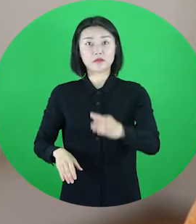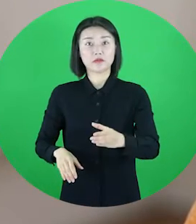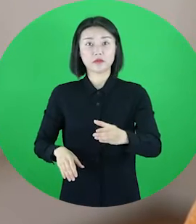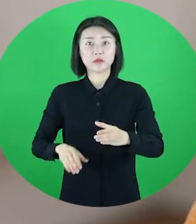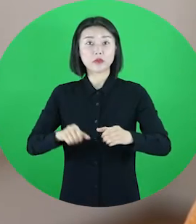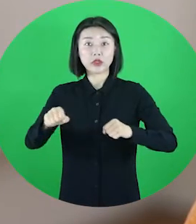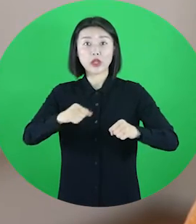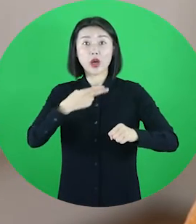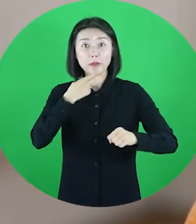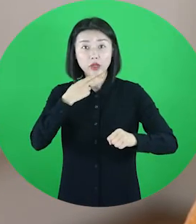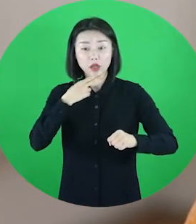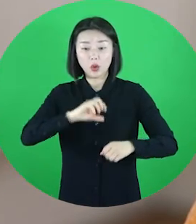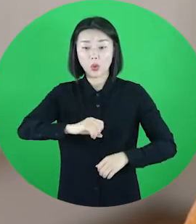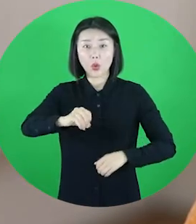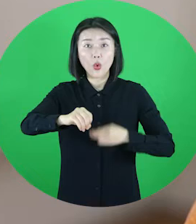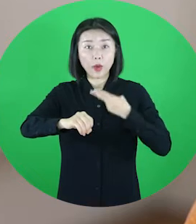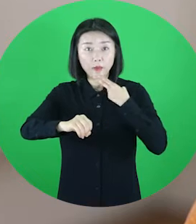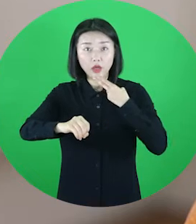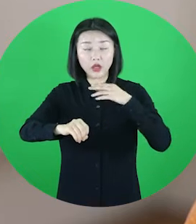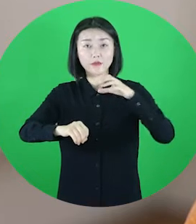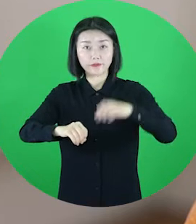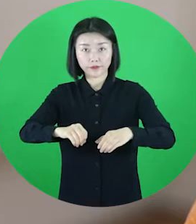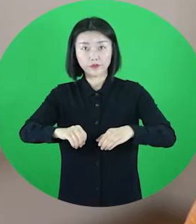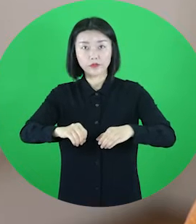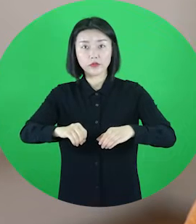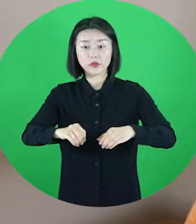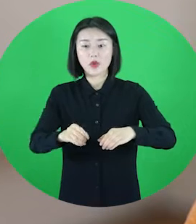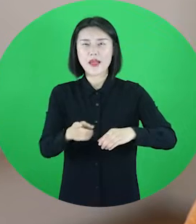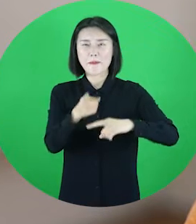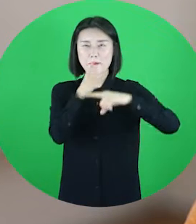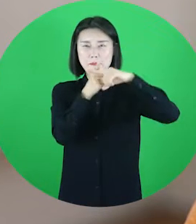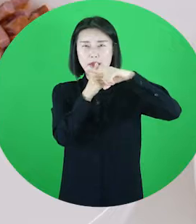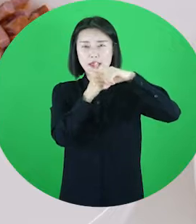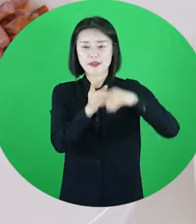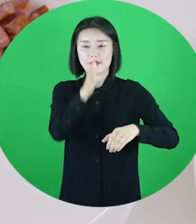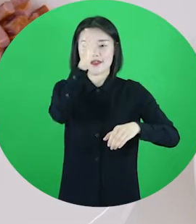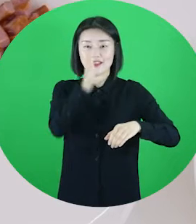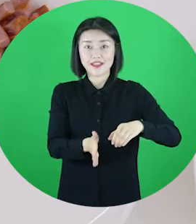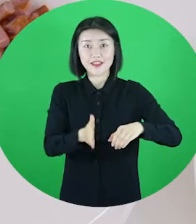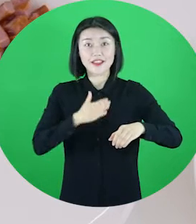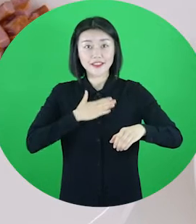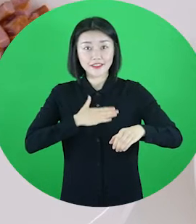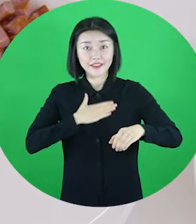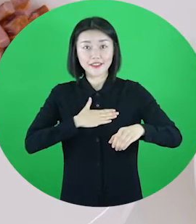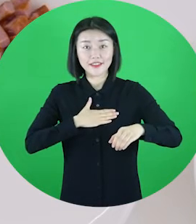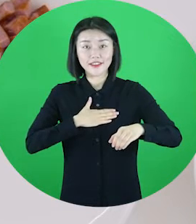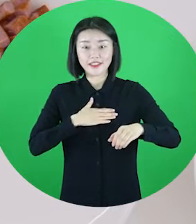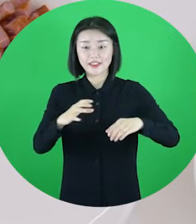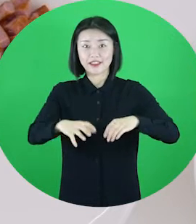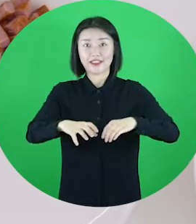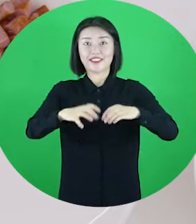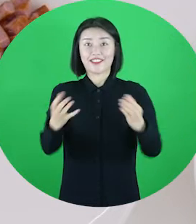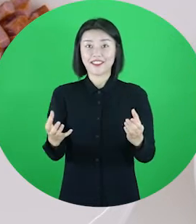잘 잡아주고 절반으로 잘라주도록 하겠습니다. 두 조각을 내줄 거예요.